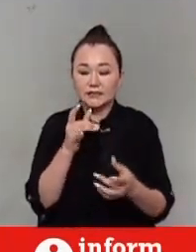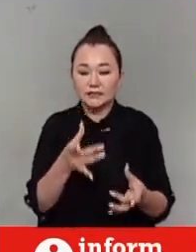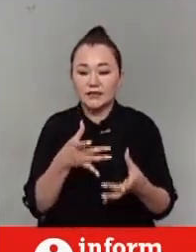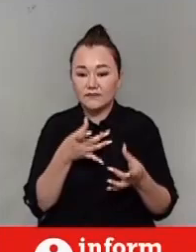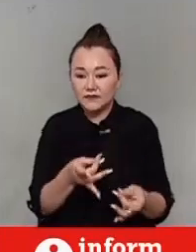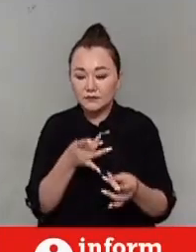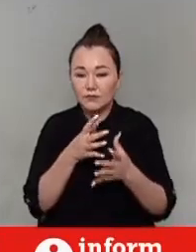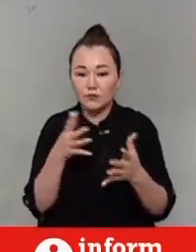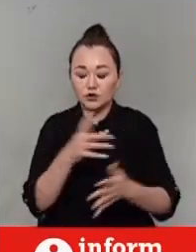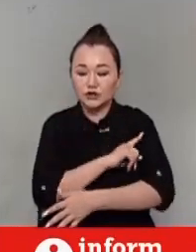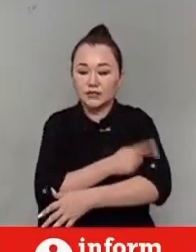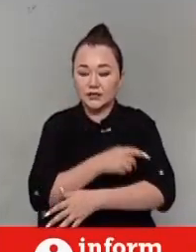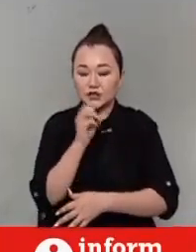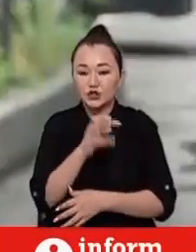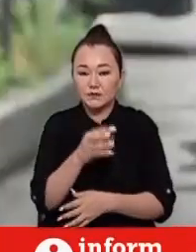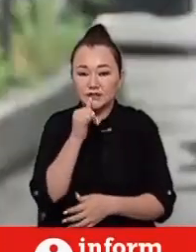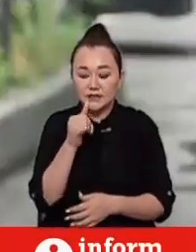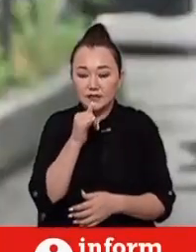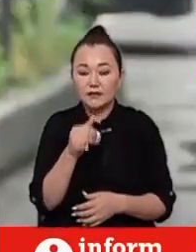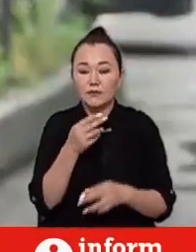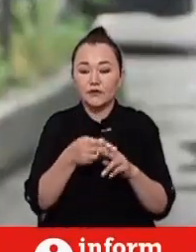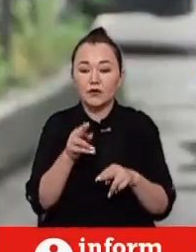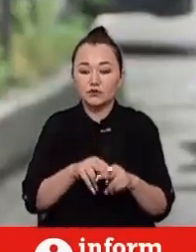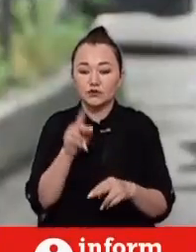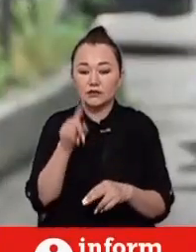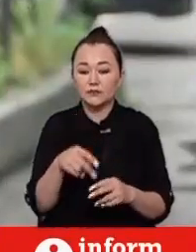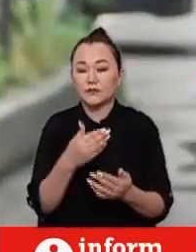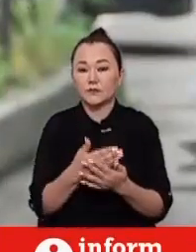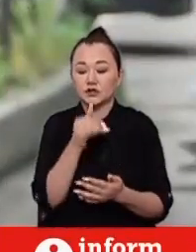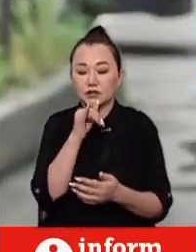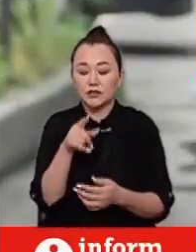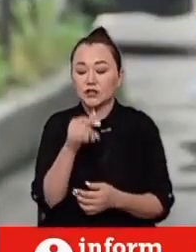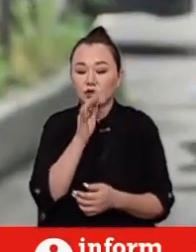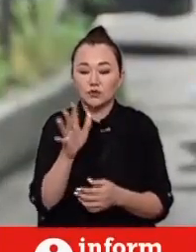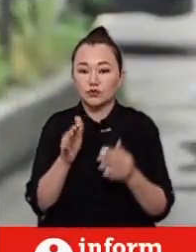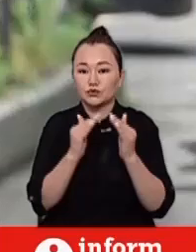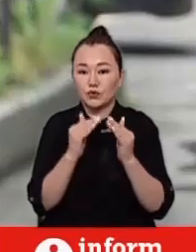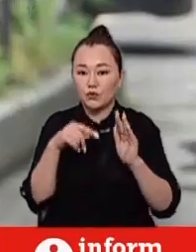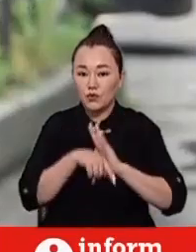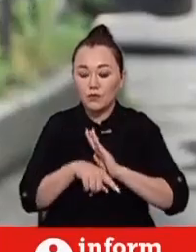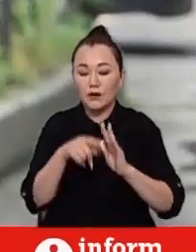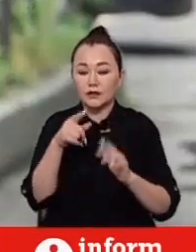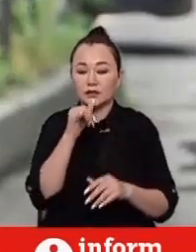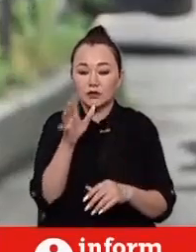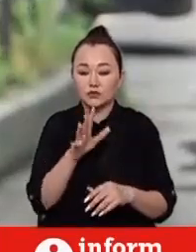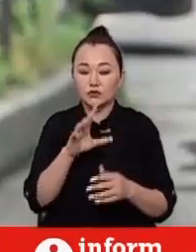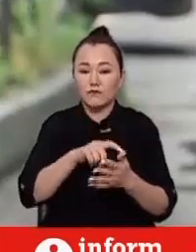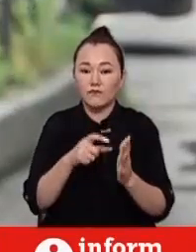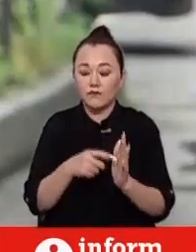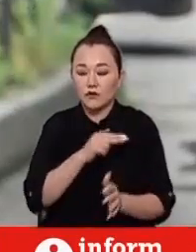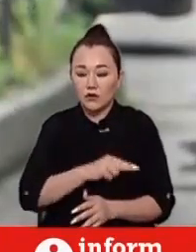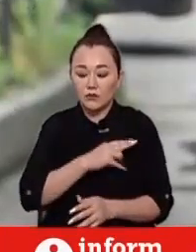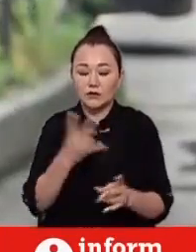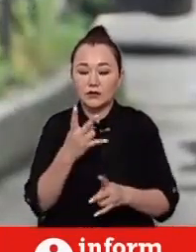от них намного сильнее, чем от сигарет. Потому что, допустим, сигареты ты не куришь дома, ты не куришь в офисе, это